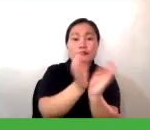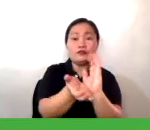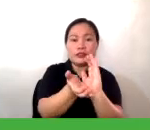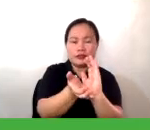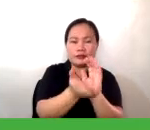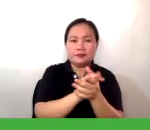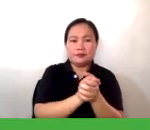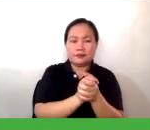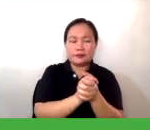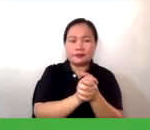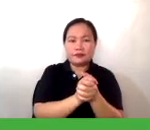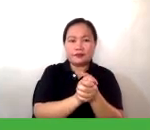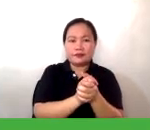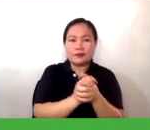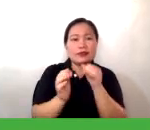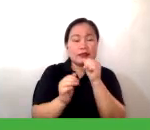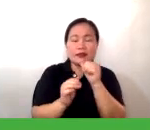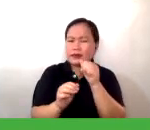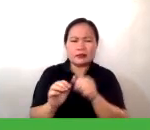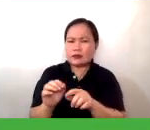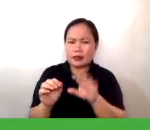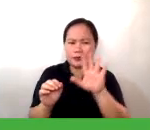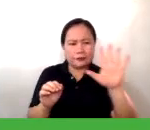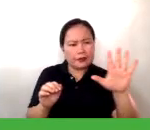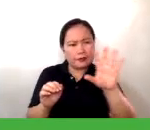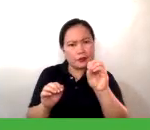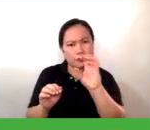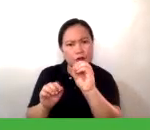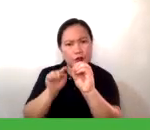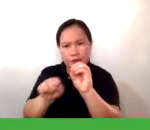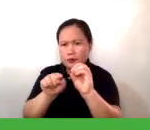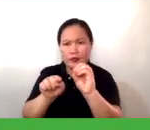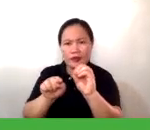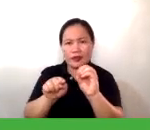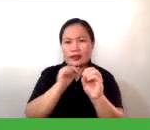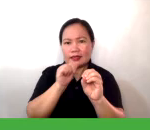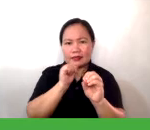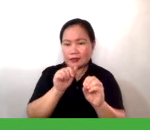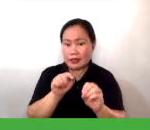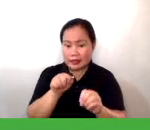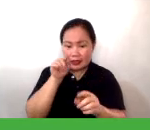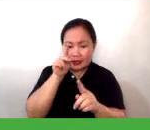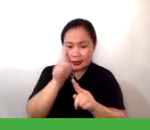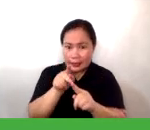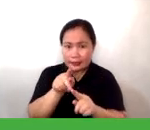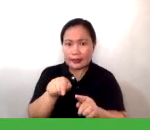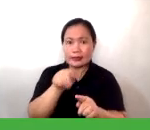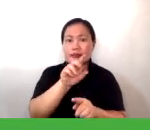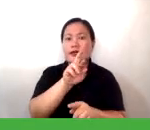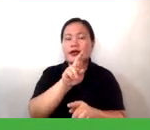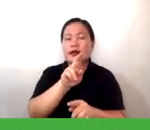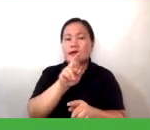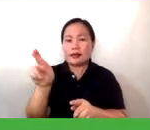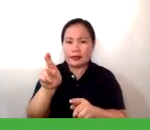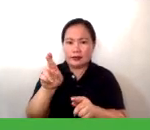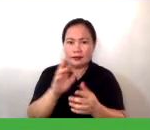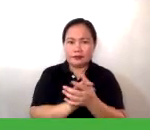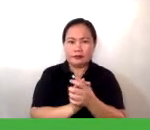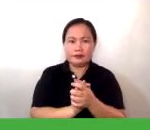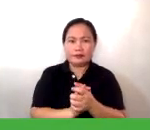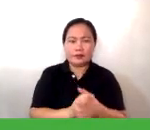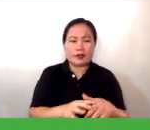lang ang idadagdag natin. And take note ha, hindi po tayo maglalagay ng decimal point kapag nandito siya sa kanan.